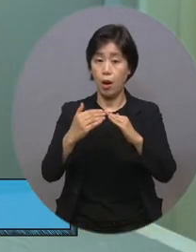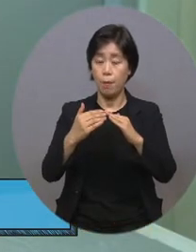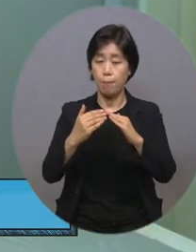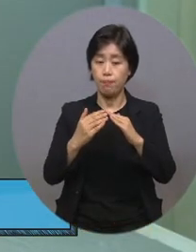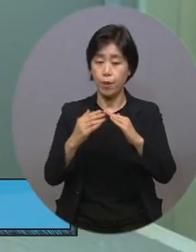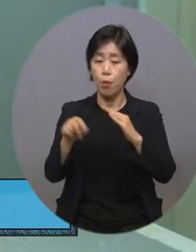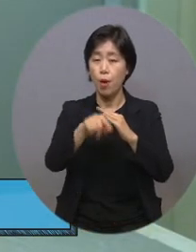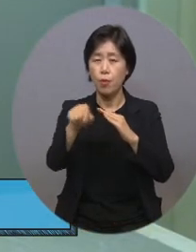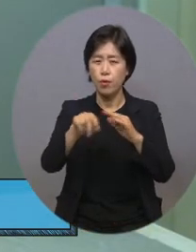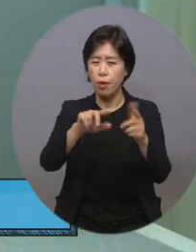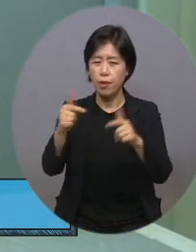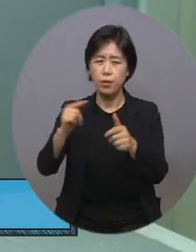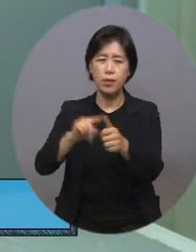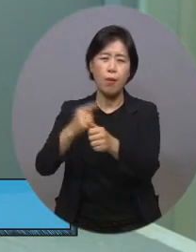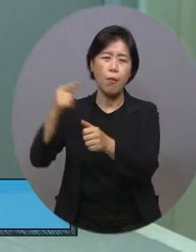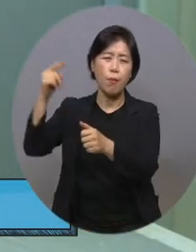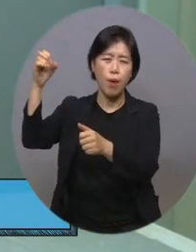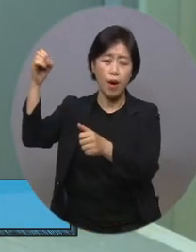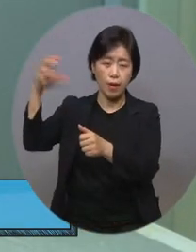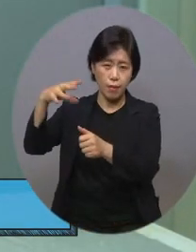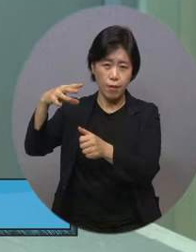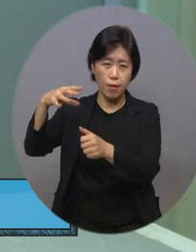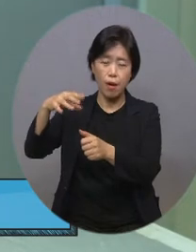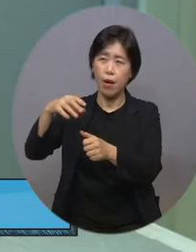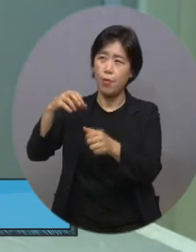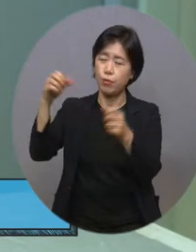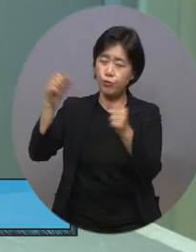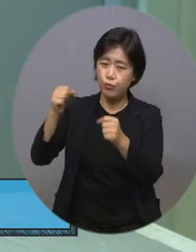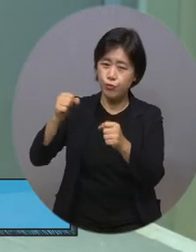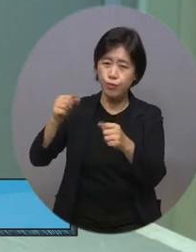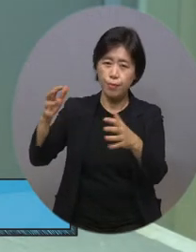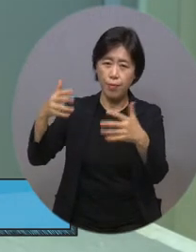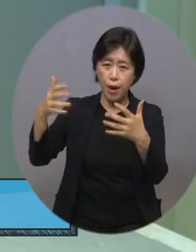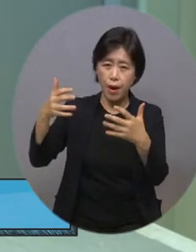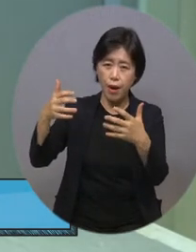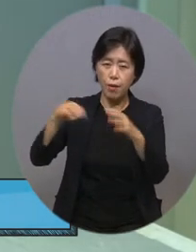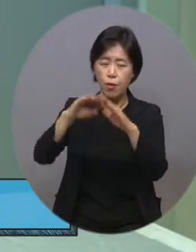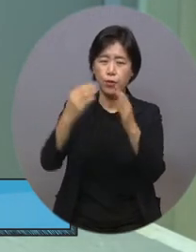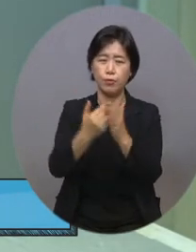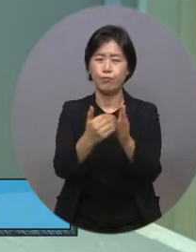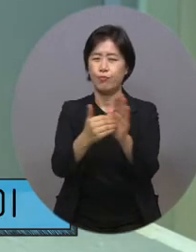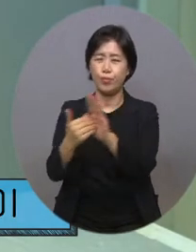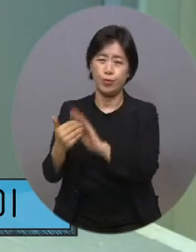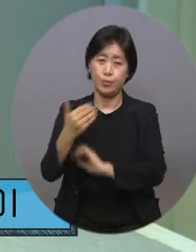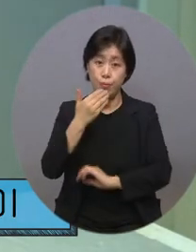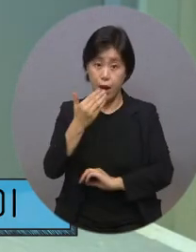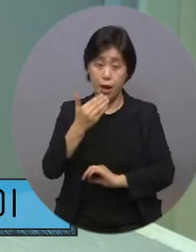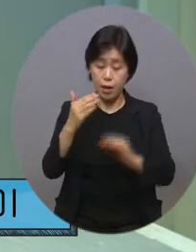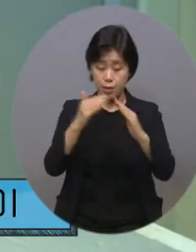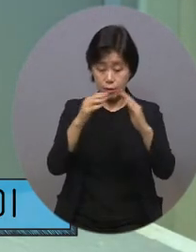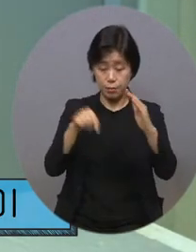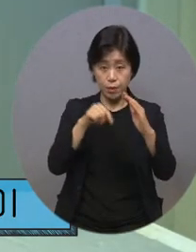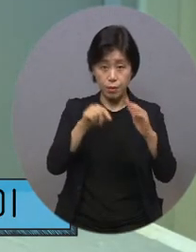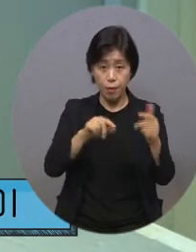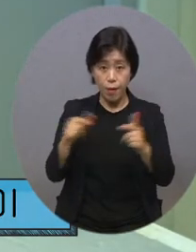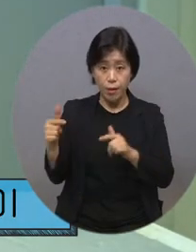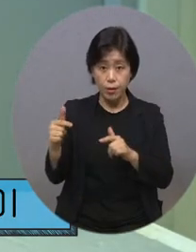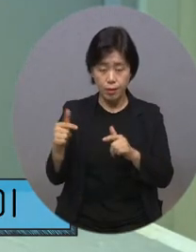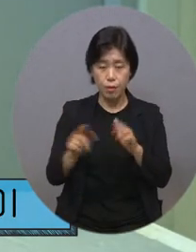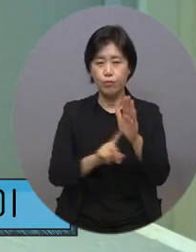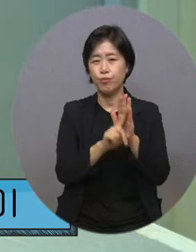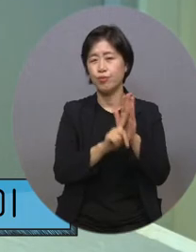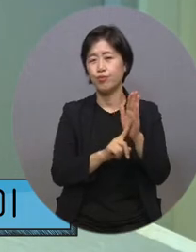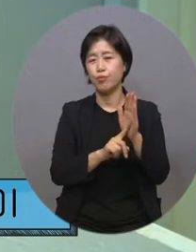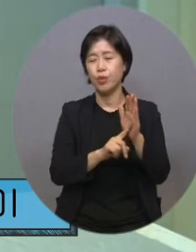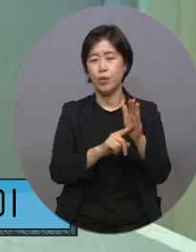인해서 일정한 조건과 그런 균질된 조건으로서 재배하기 때문에